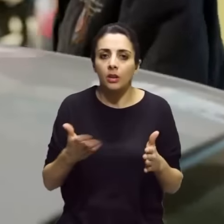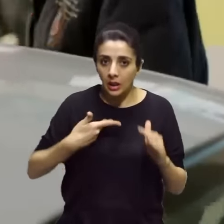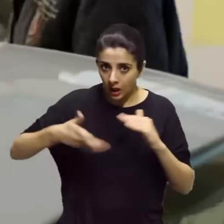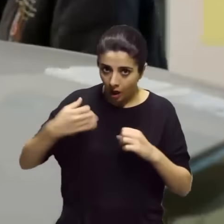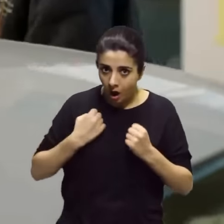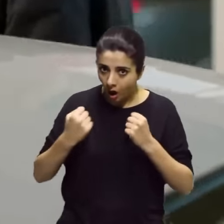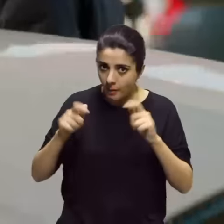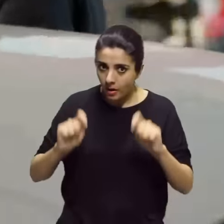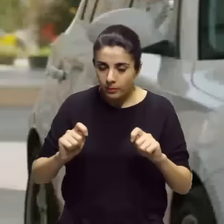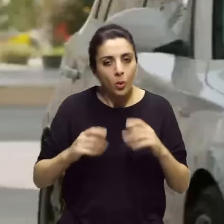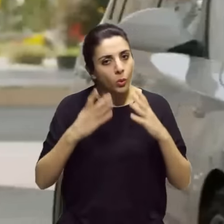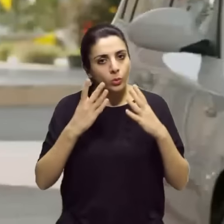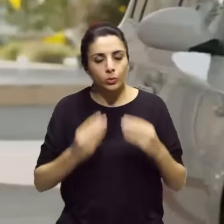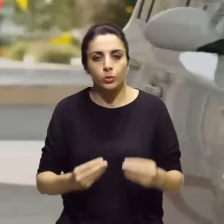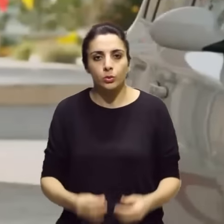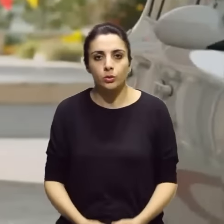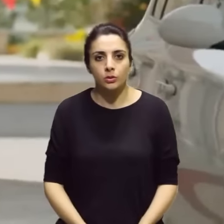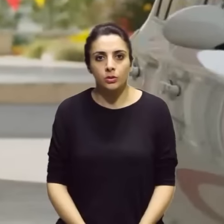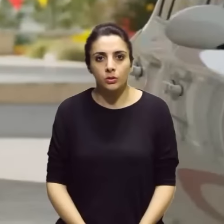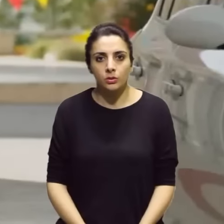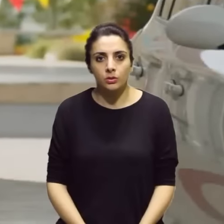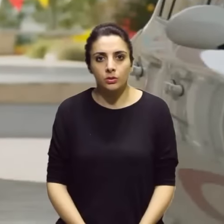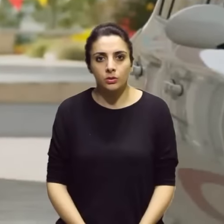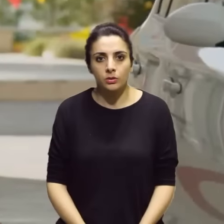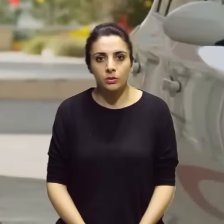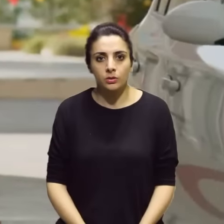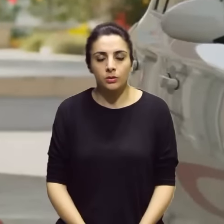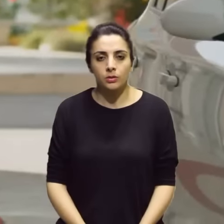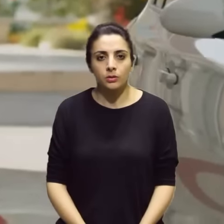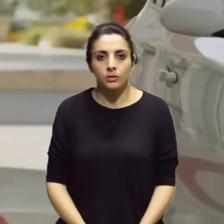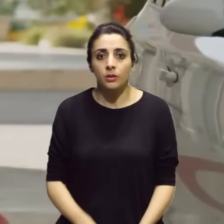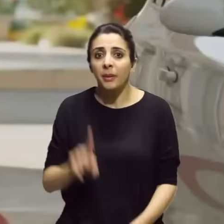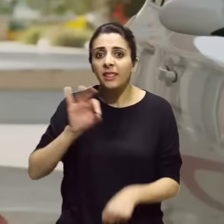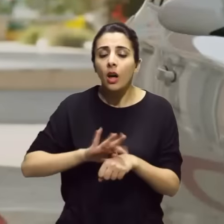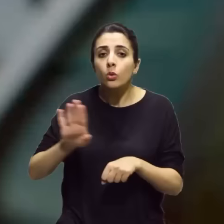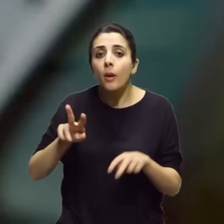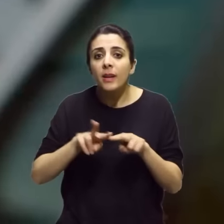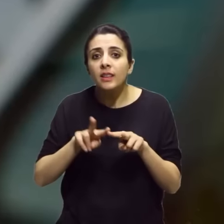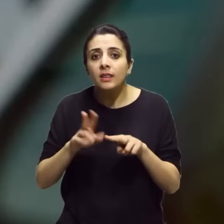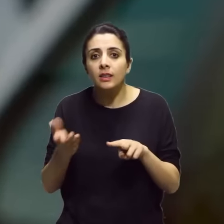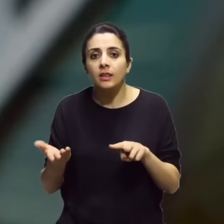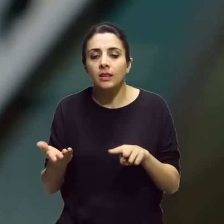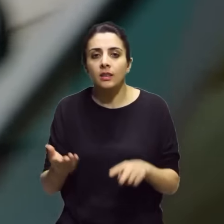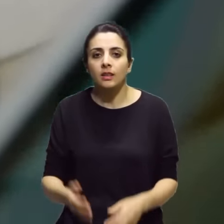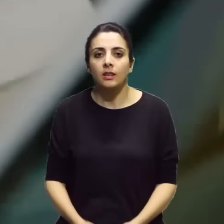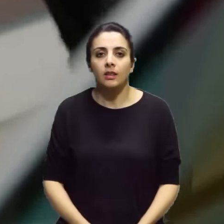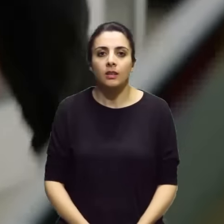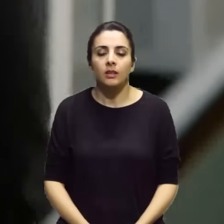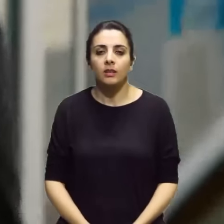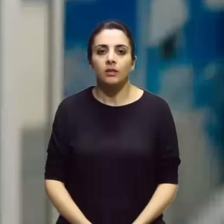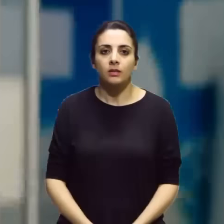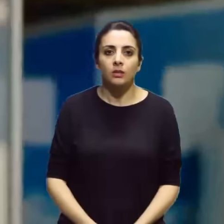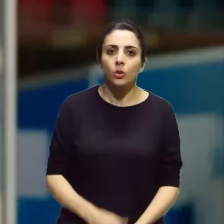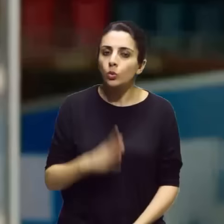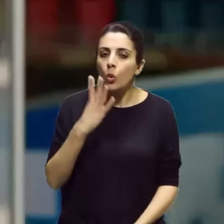Giderken ben devam ederim. Tamam. Çöpü atacakken duraksadı. Bir dakika, bir dakika Metin. Çöpün yanında karton çanta duruyor.